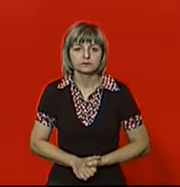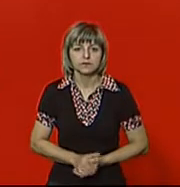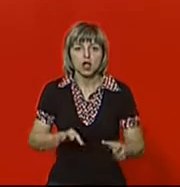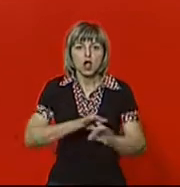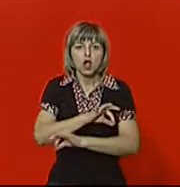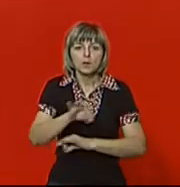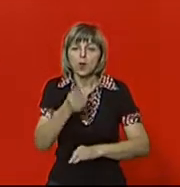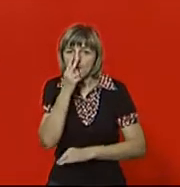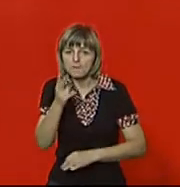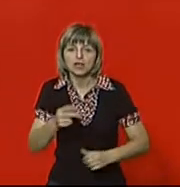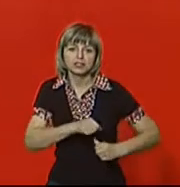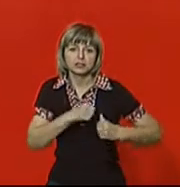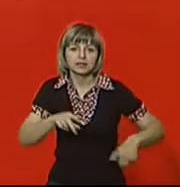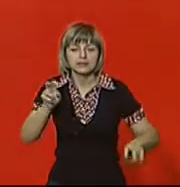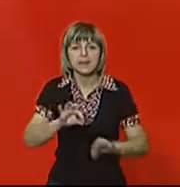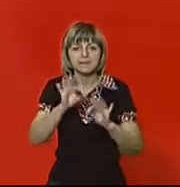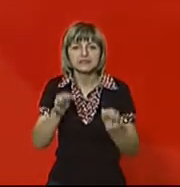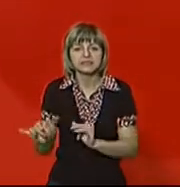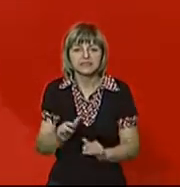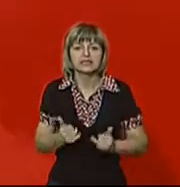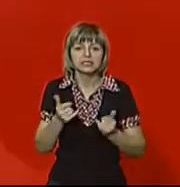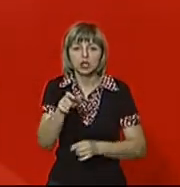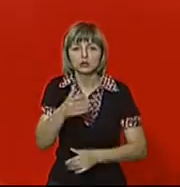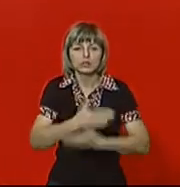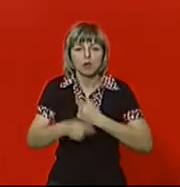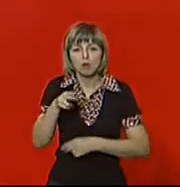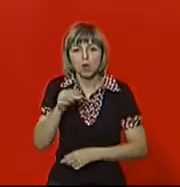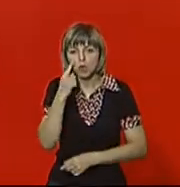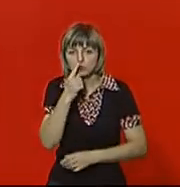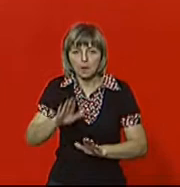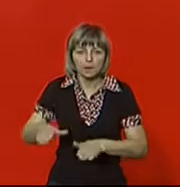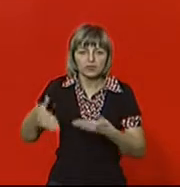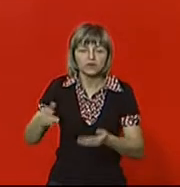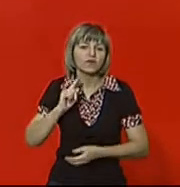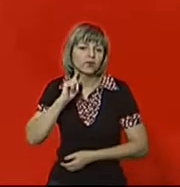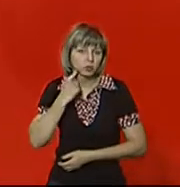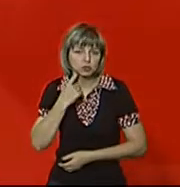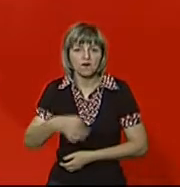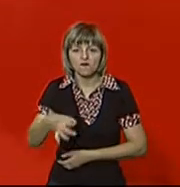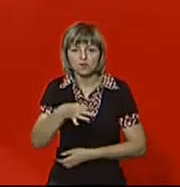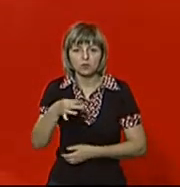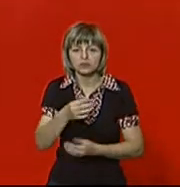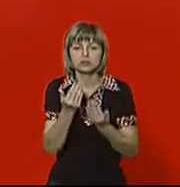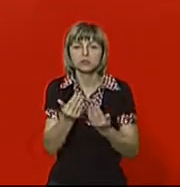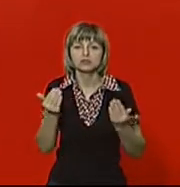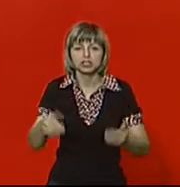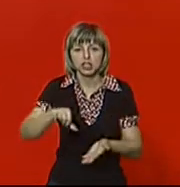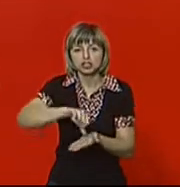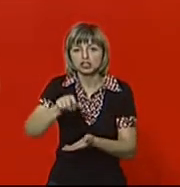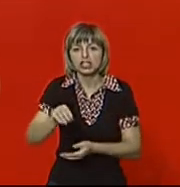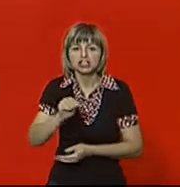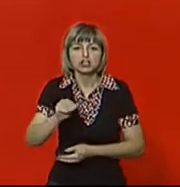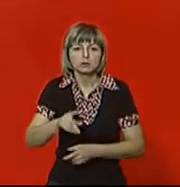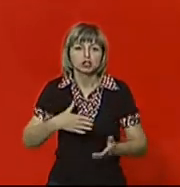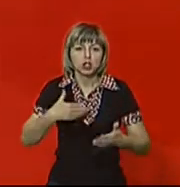Проект «Бачите серцем» – мистецькі заходи для людей з інвалідністю позору презентували у Луцьку. В обласному краєзнавчому музеї члени